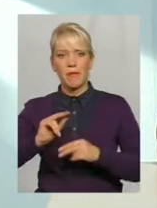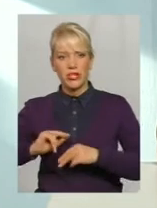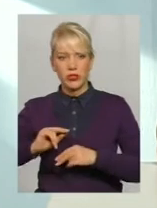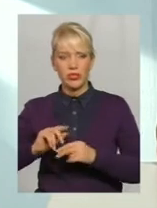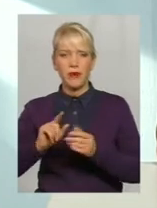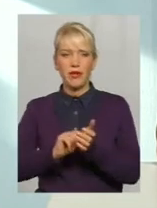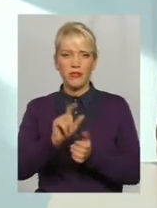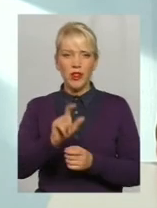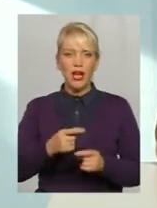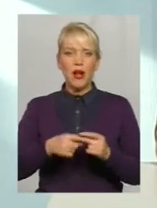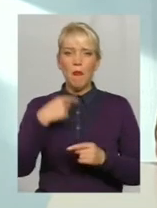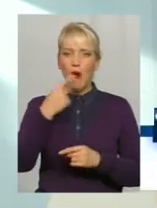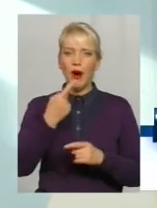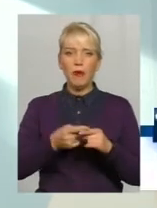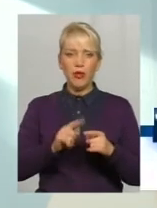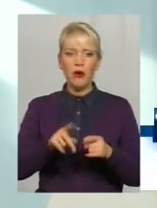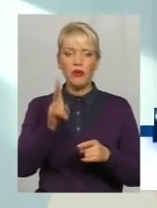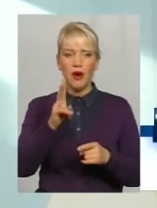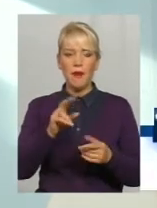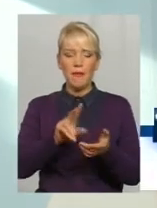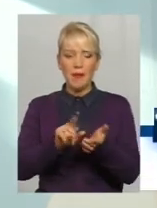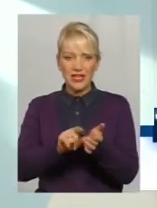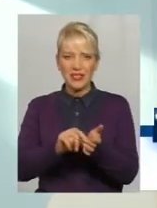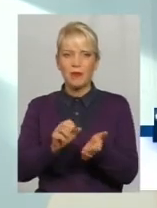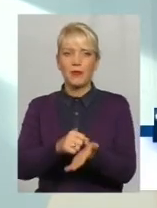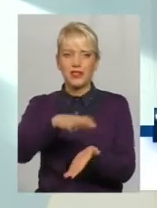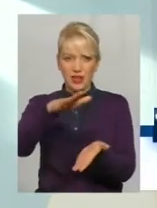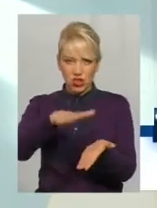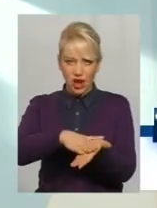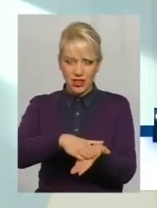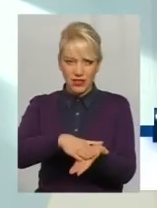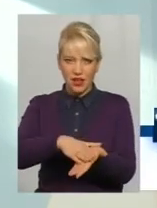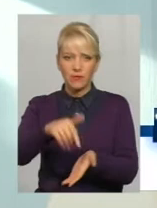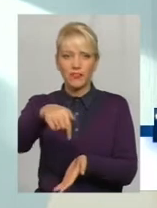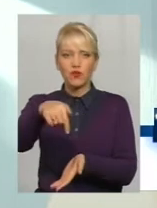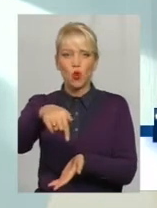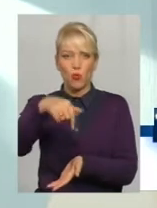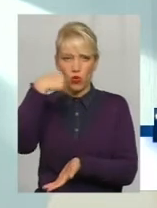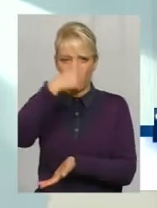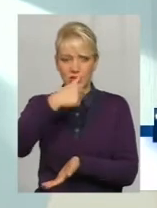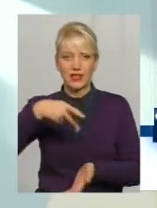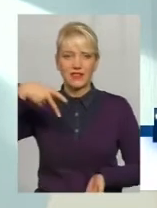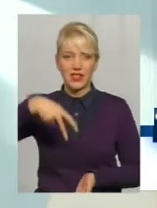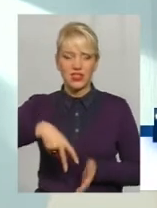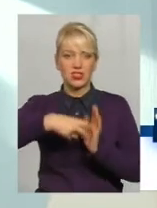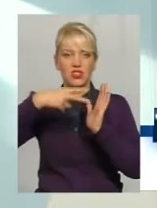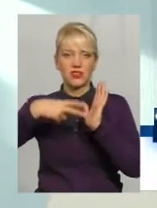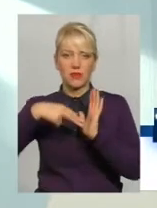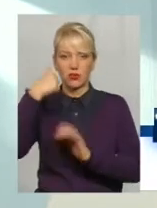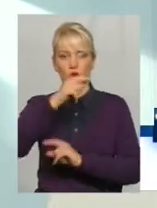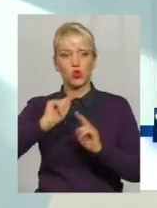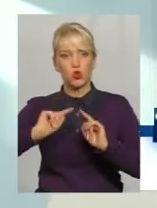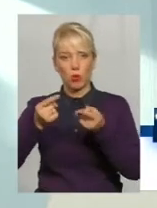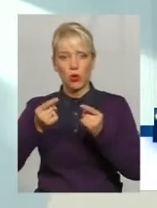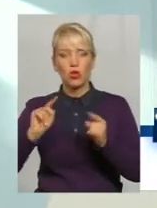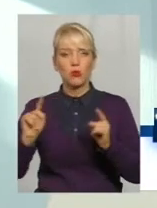того пенсіонера, у якого пенсія призначалася, до прикладу, в цьому році, у 2017 році. Чому?